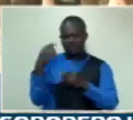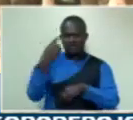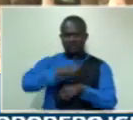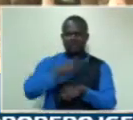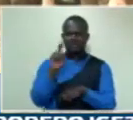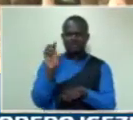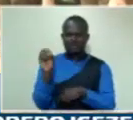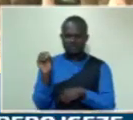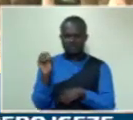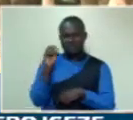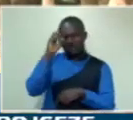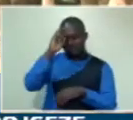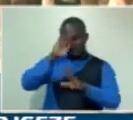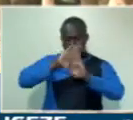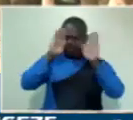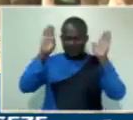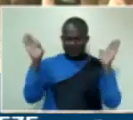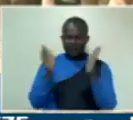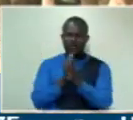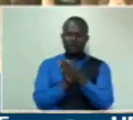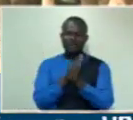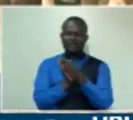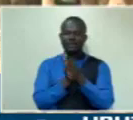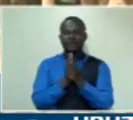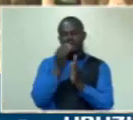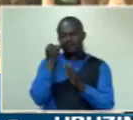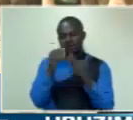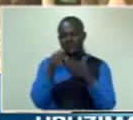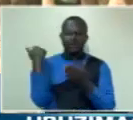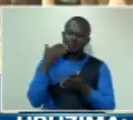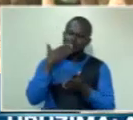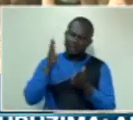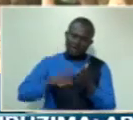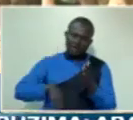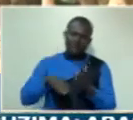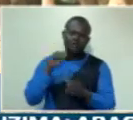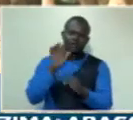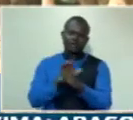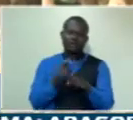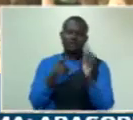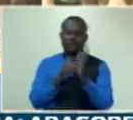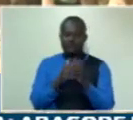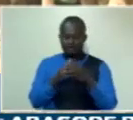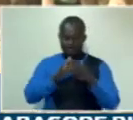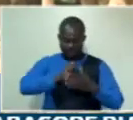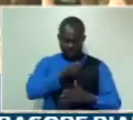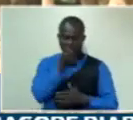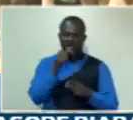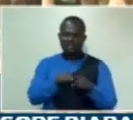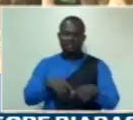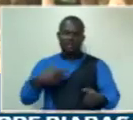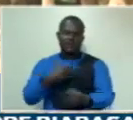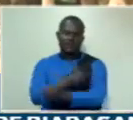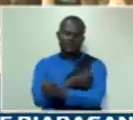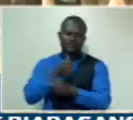ijana basobanukirwe kurushaho n'amateka nubwo ari mabi nubwo ashaririye ariko ku bwanjye ni nk'urukingo kuri